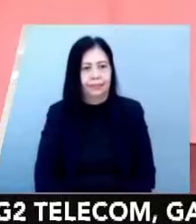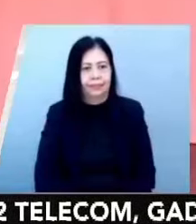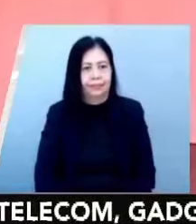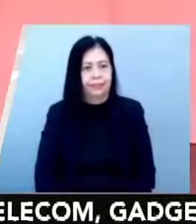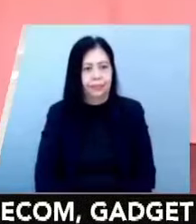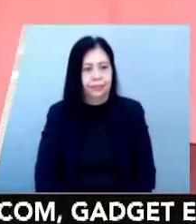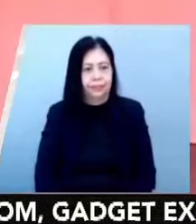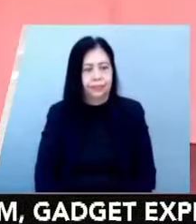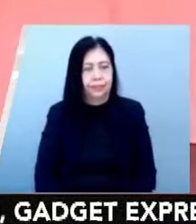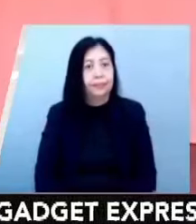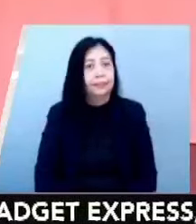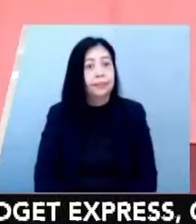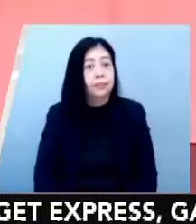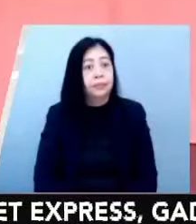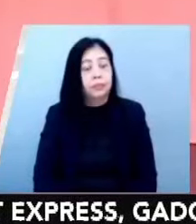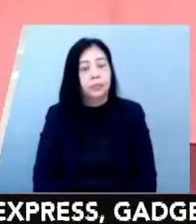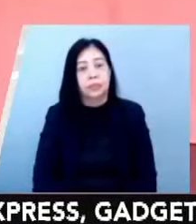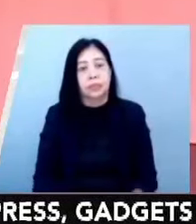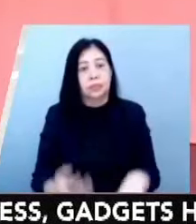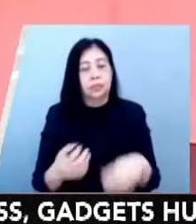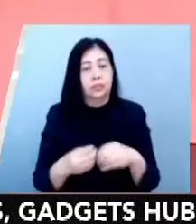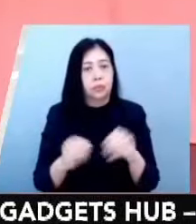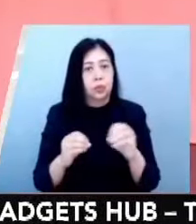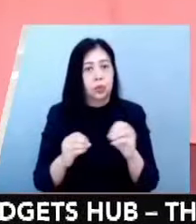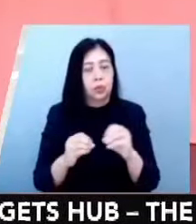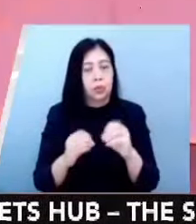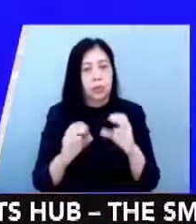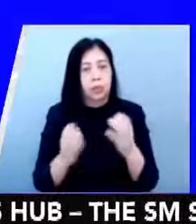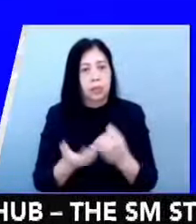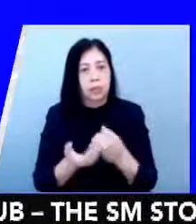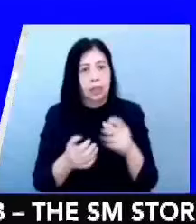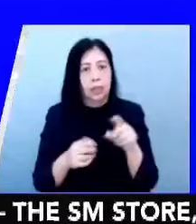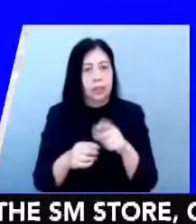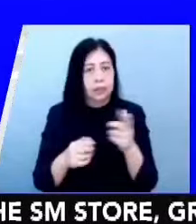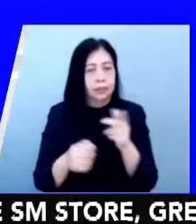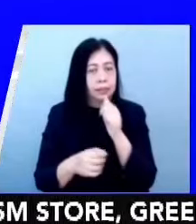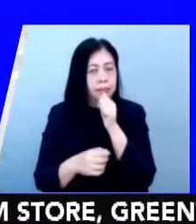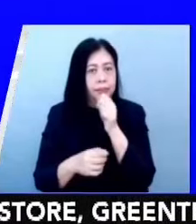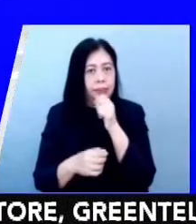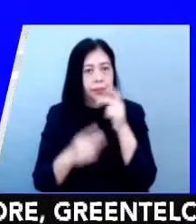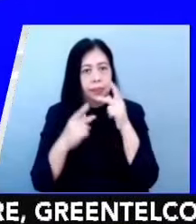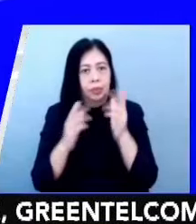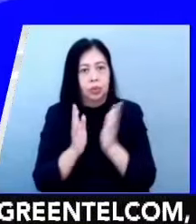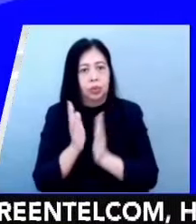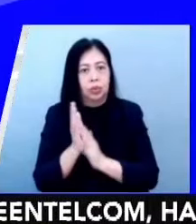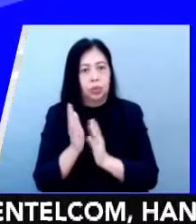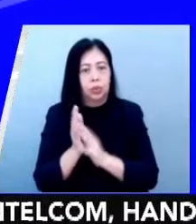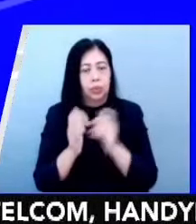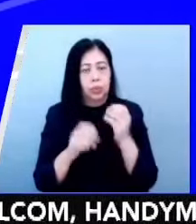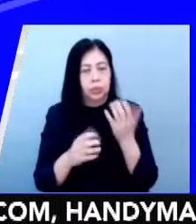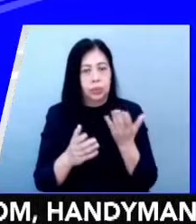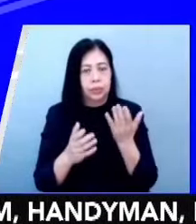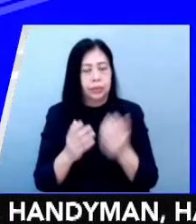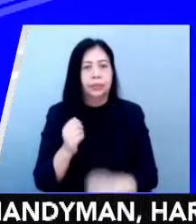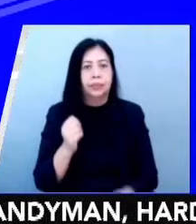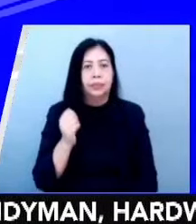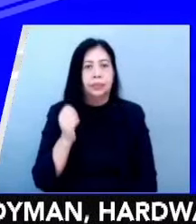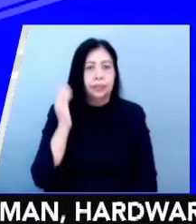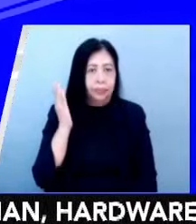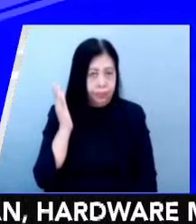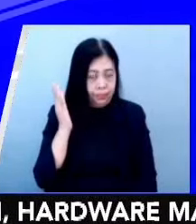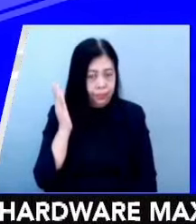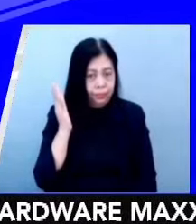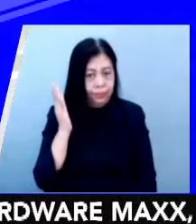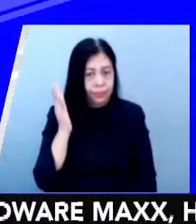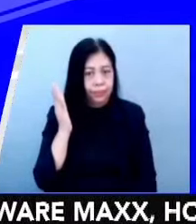Dagdag na walang pasok ngayong Miyerkules, all levels ang walang pasok sa private at public school sa Compostela, Davao de Oro. Dahil po ito sa masamang